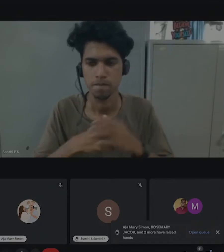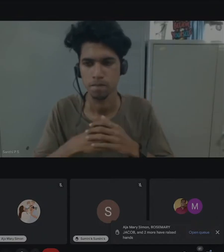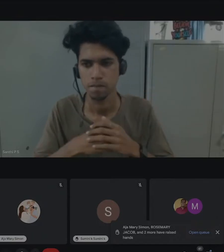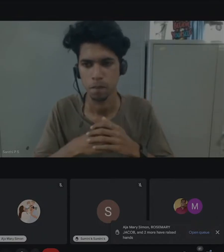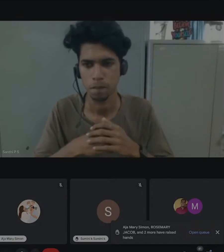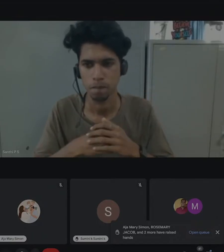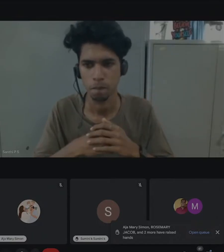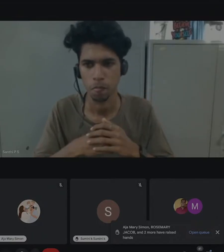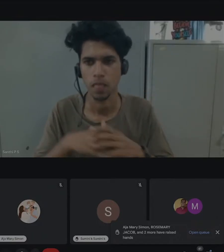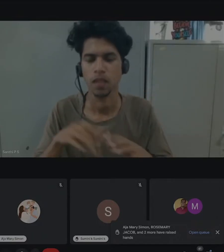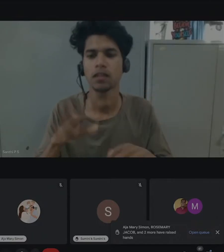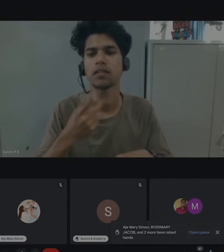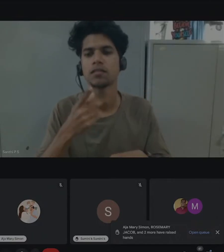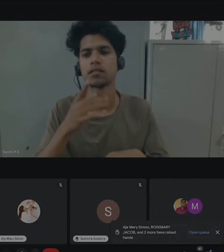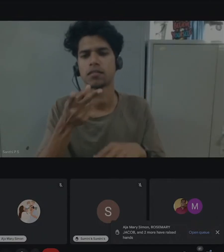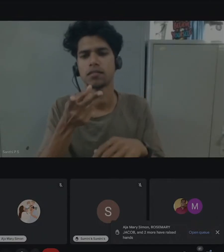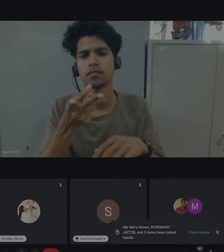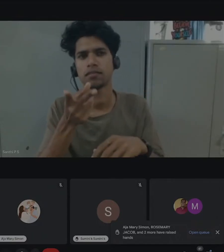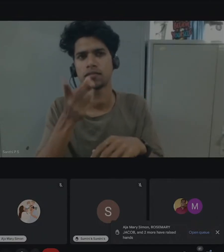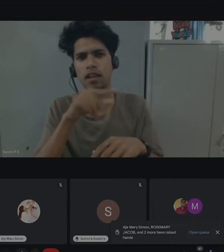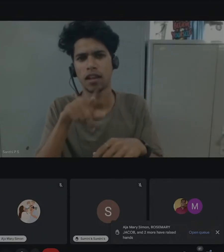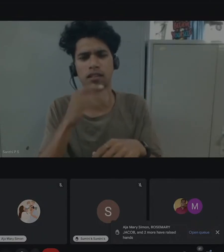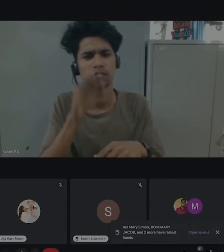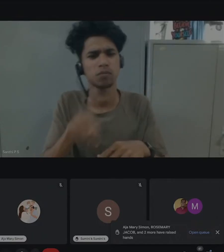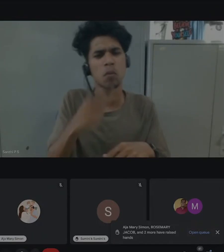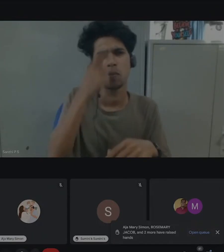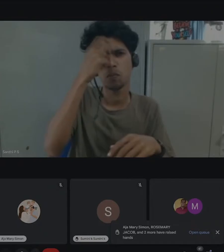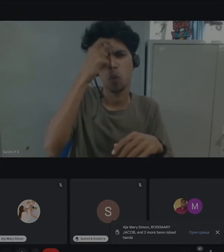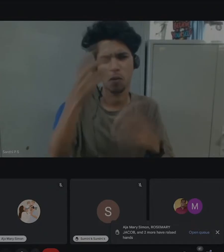മാഡം ഒന്ന് പറയാമോ എന്താണ് ശരിക്കുള്ള കുഞ്ഞിന്റെ ബുദ്ധിമുട്ടെന്ന്?